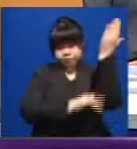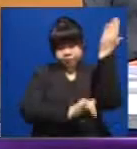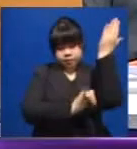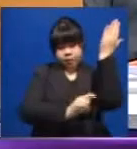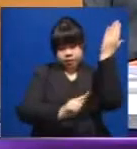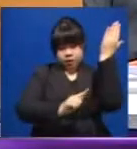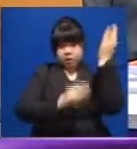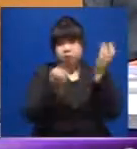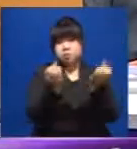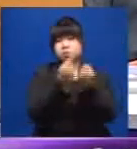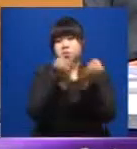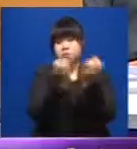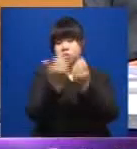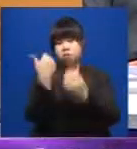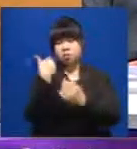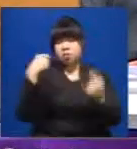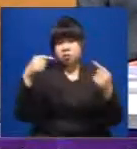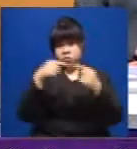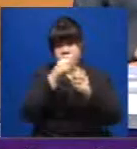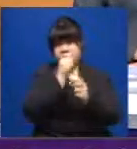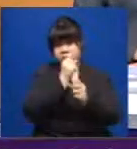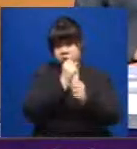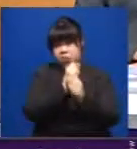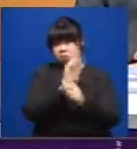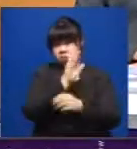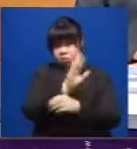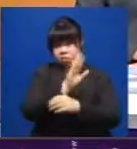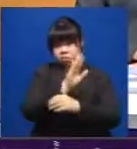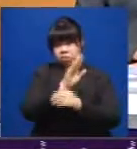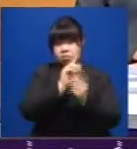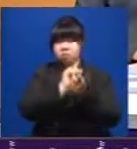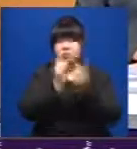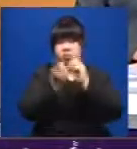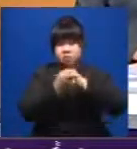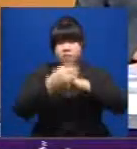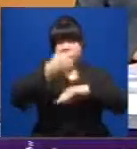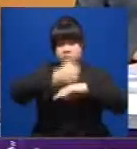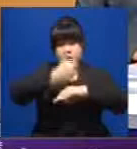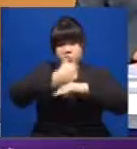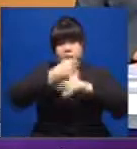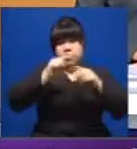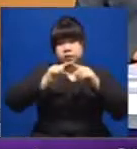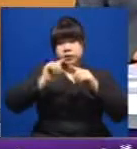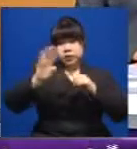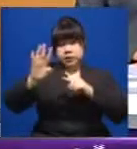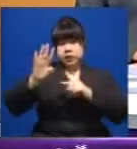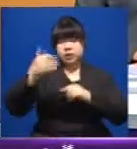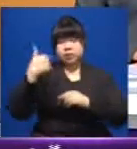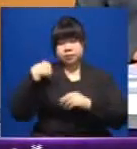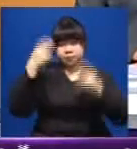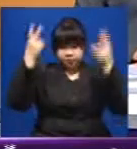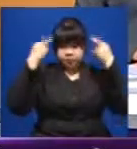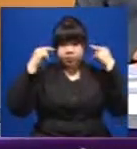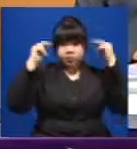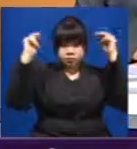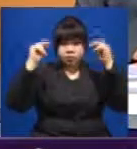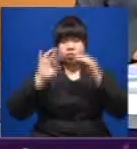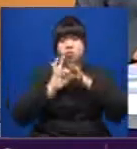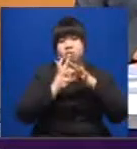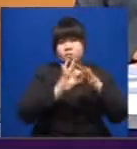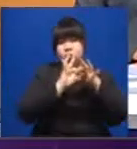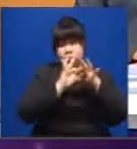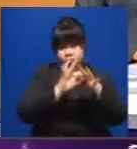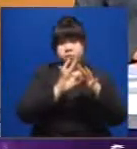ว่าเป็นการก่อเหตุเชิงสัญลักษณ์แล้วก็เป็นช่วงเปลี่ยนตัวแม่ทัพภาคที่ 4ด้วยนะคะขณะที่นายกรัฐมนตรีก็เป็นห่วง